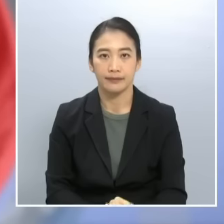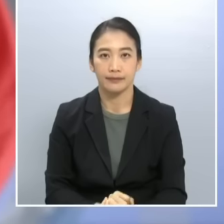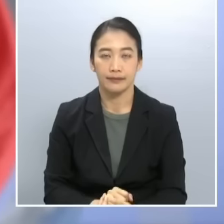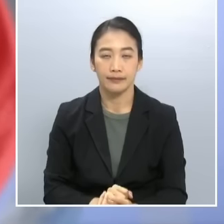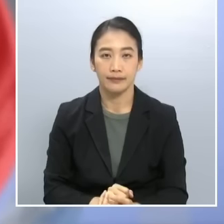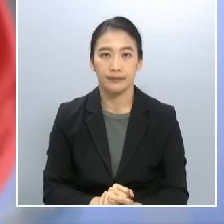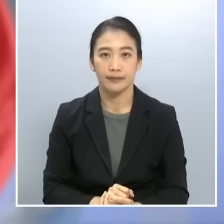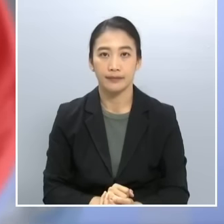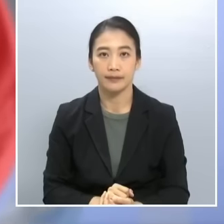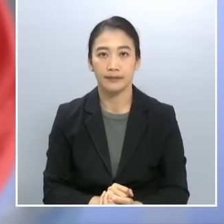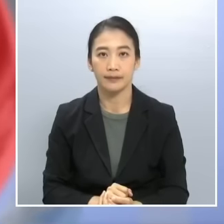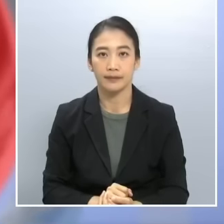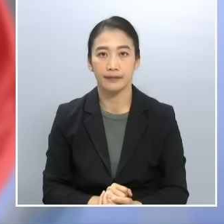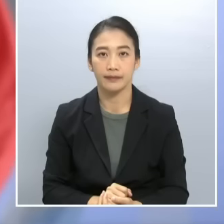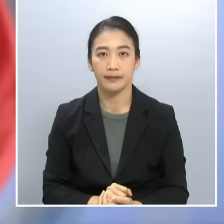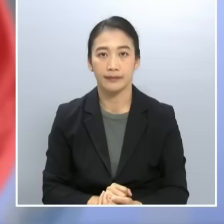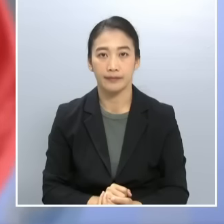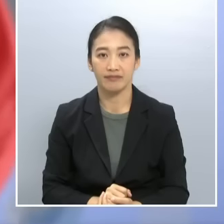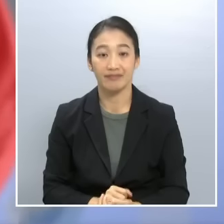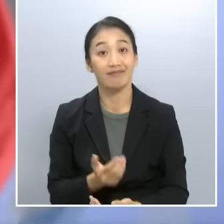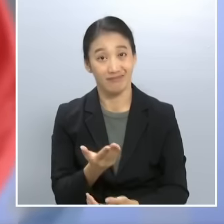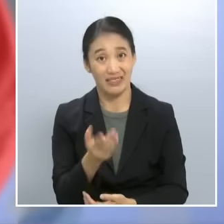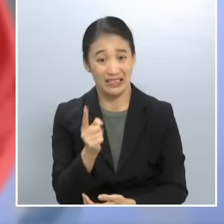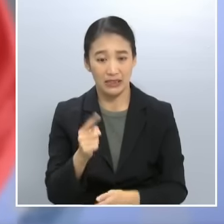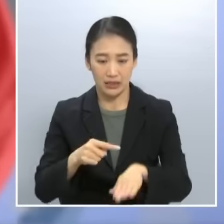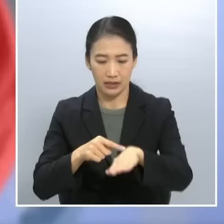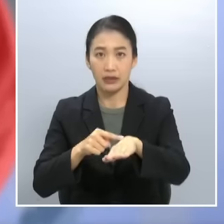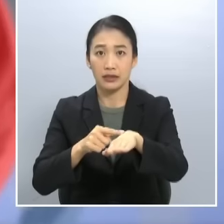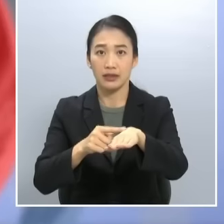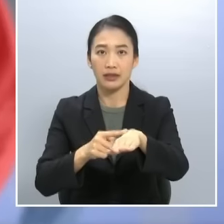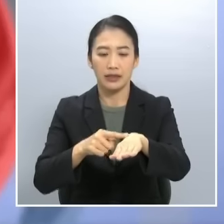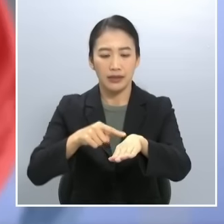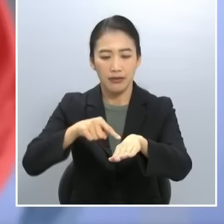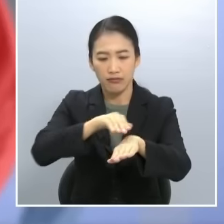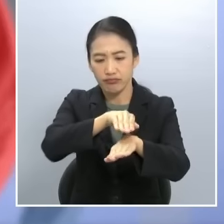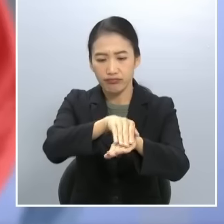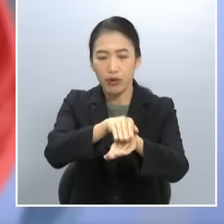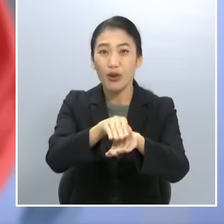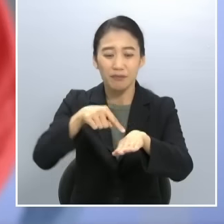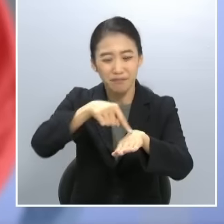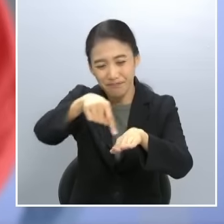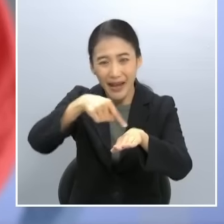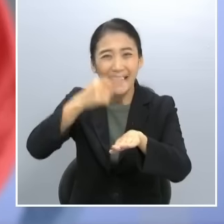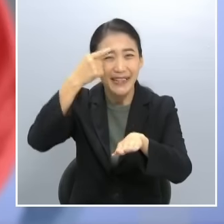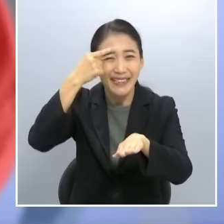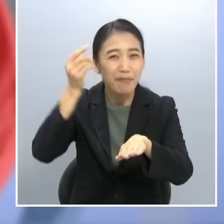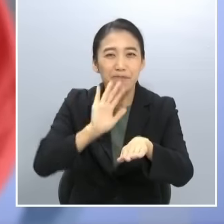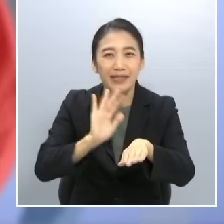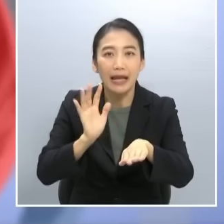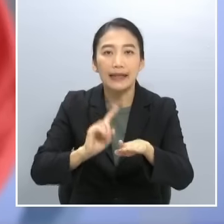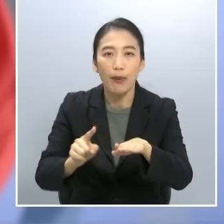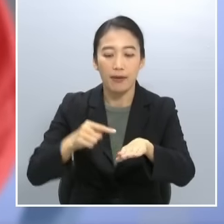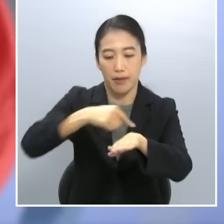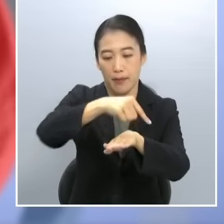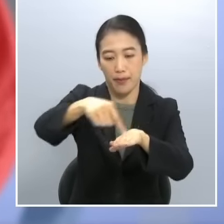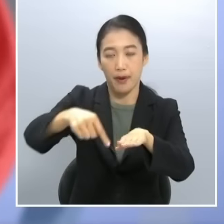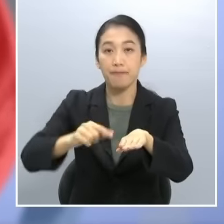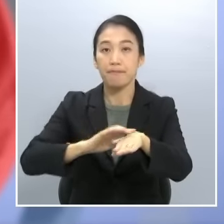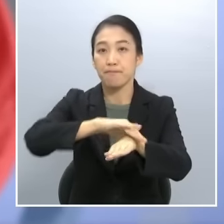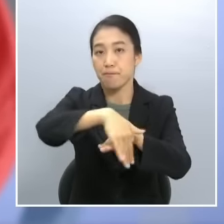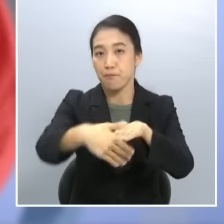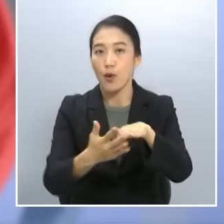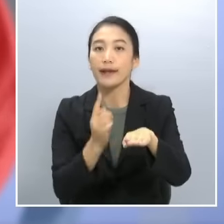ฮะเนี่ยจริงๆอ่ะมันไม่หลังคาดำหรอกแต่หลังคามันฝุ่นเยอะมันก็เลยสะท้อกับไอ้เจ้าเอ่อ